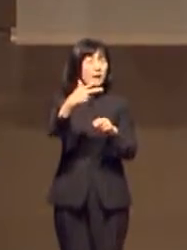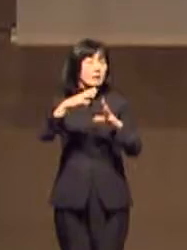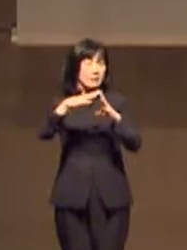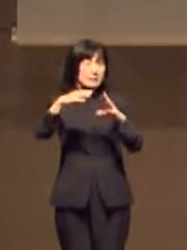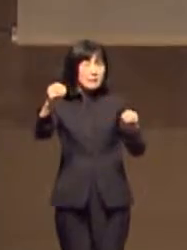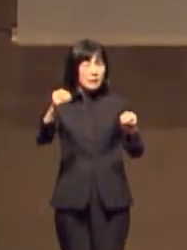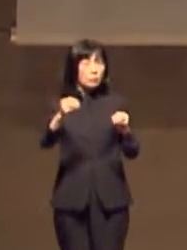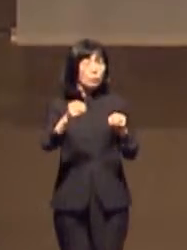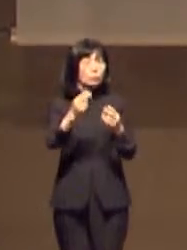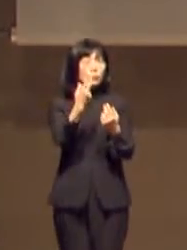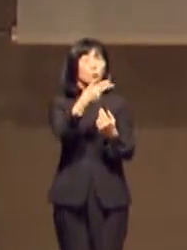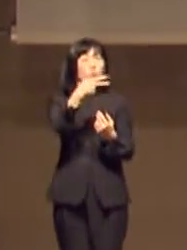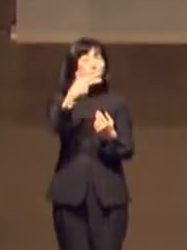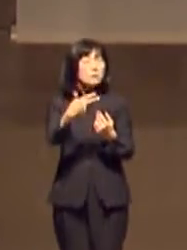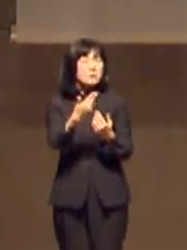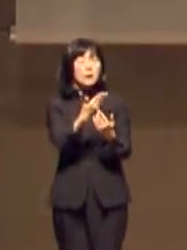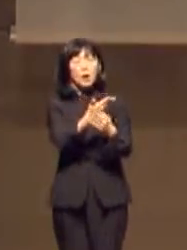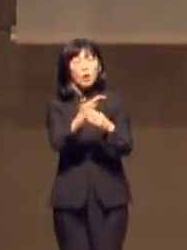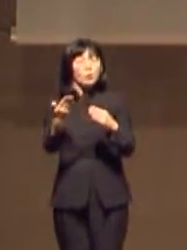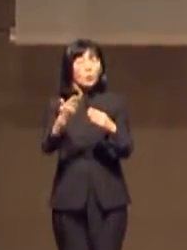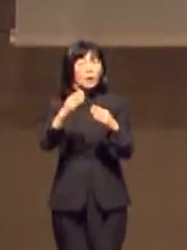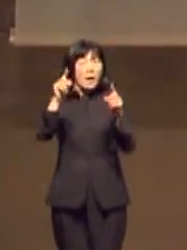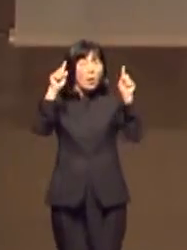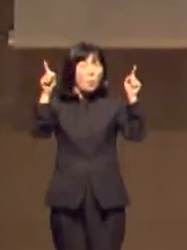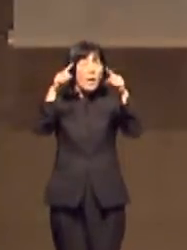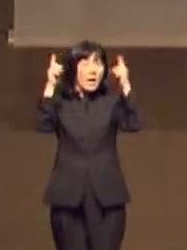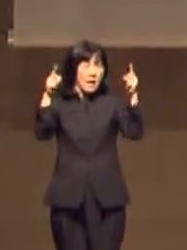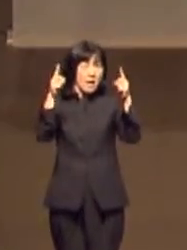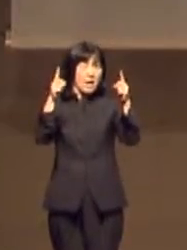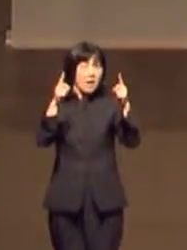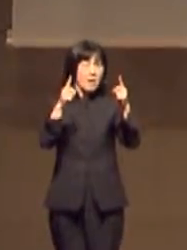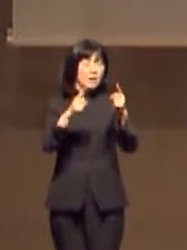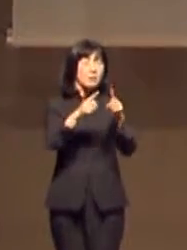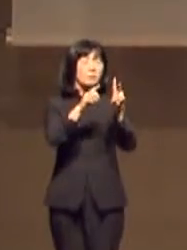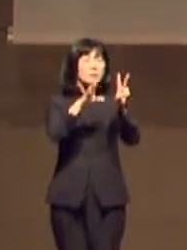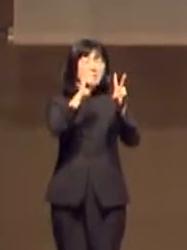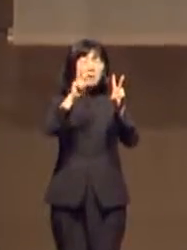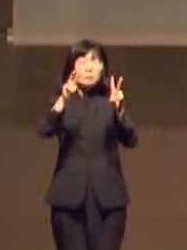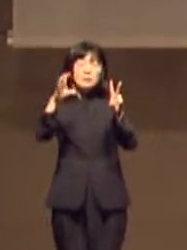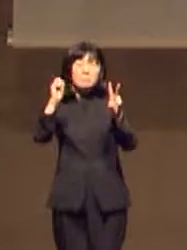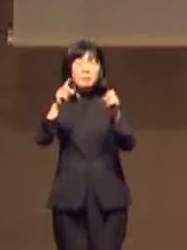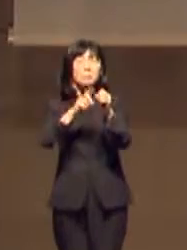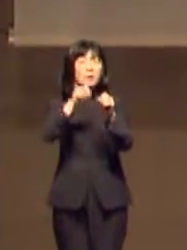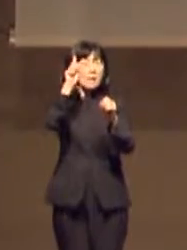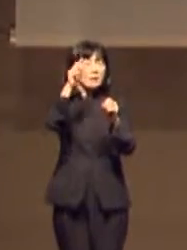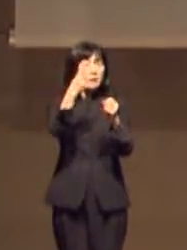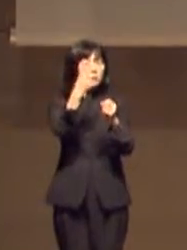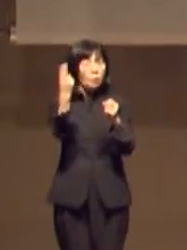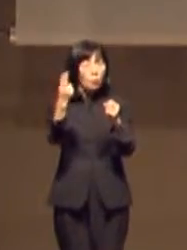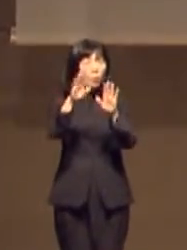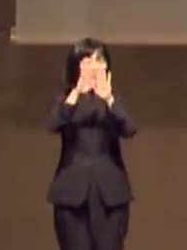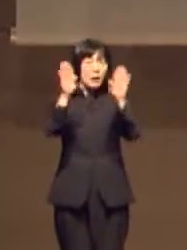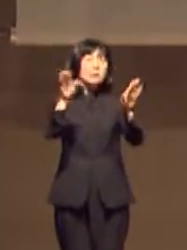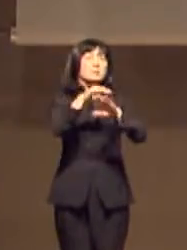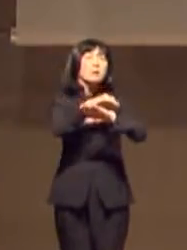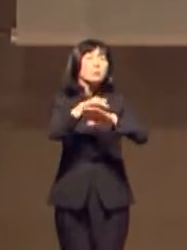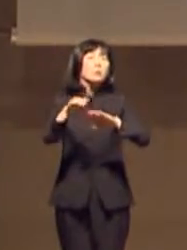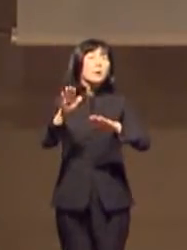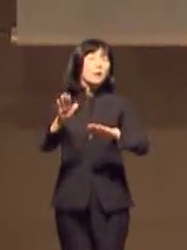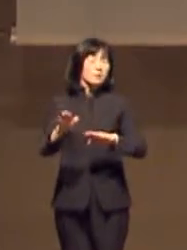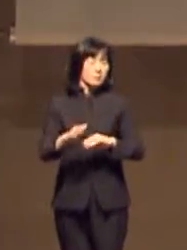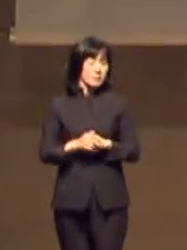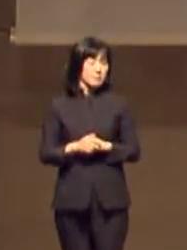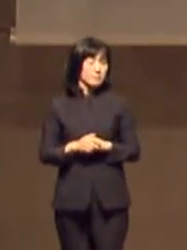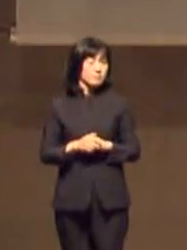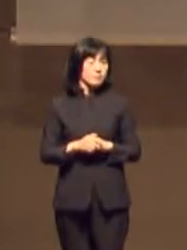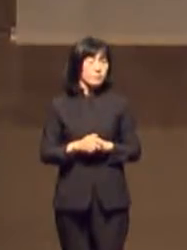国都市緑化フェア広島花の輪2020も来年度開催する予定でございます。